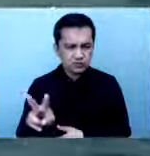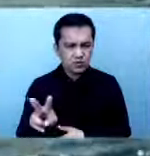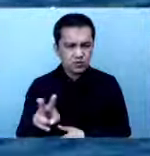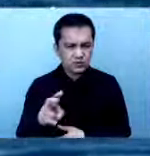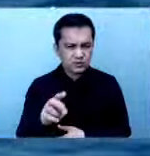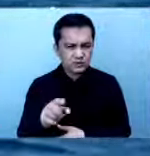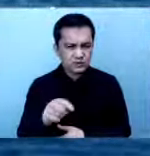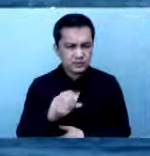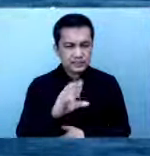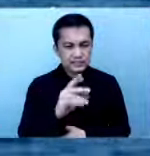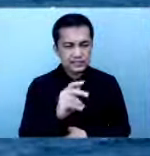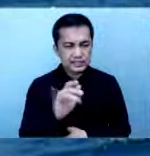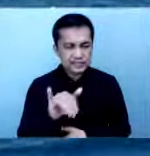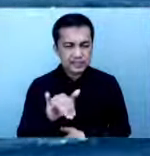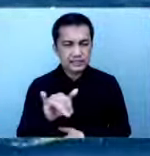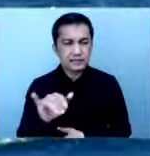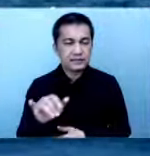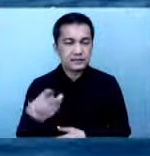Island.